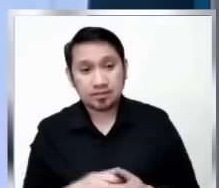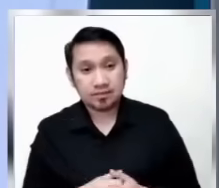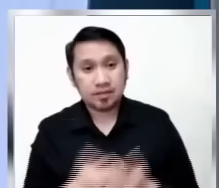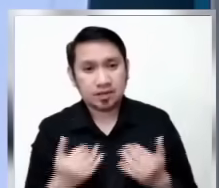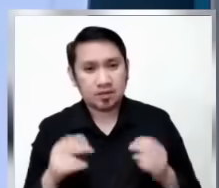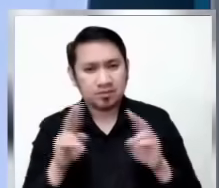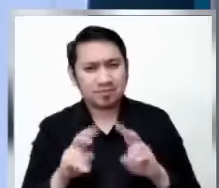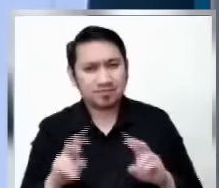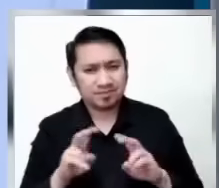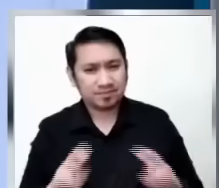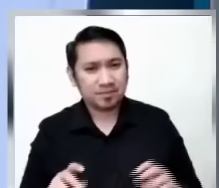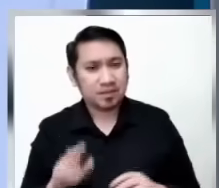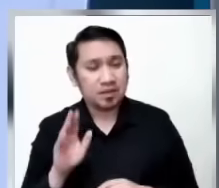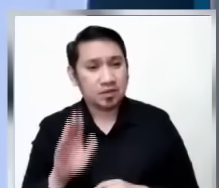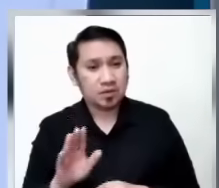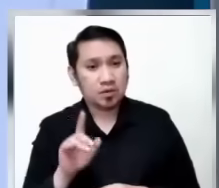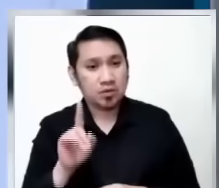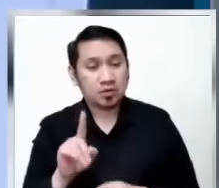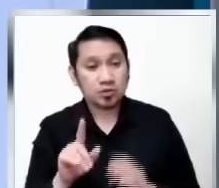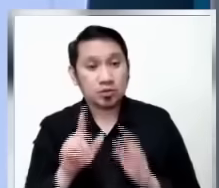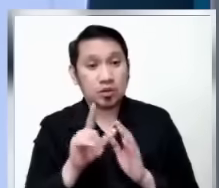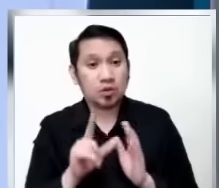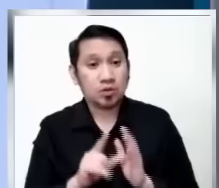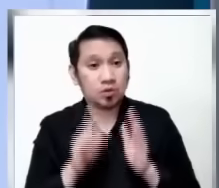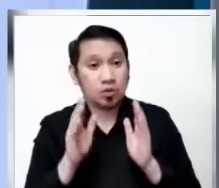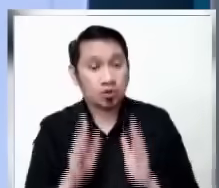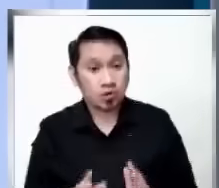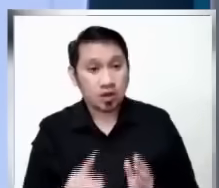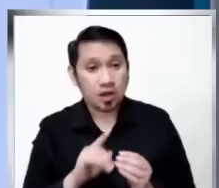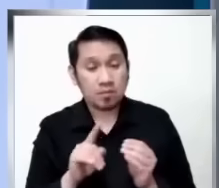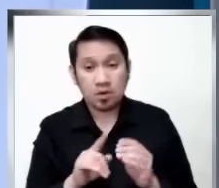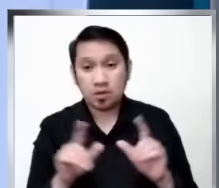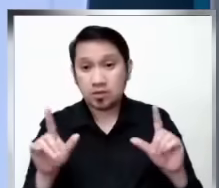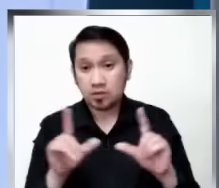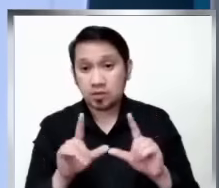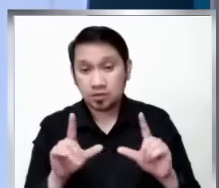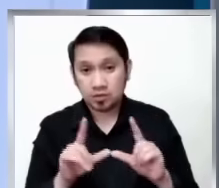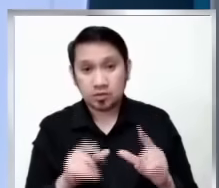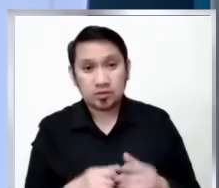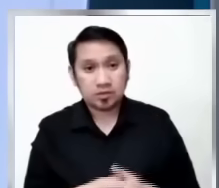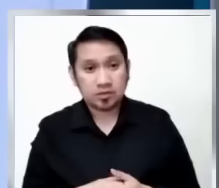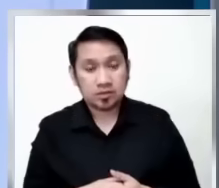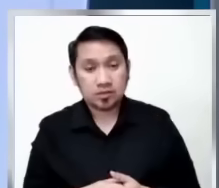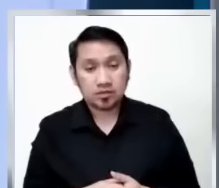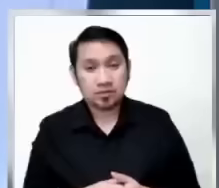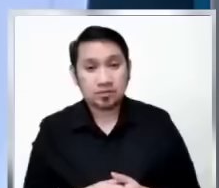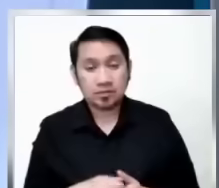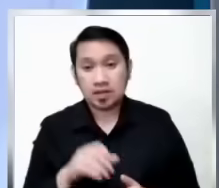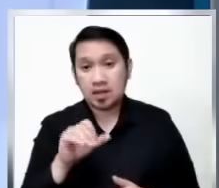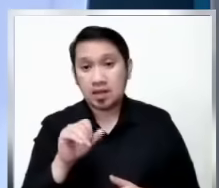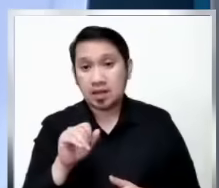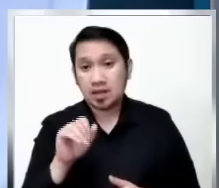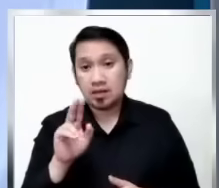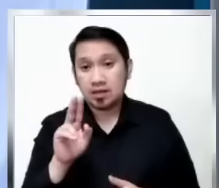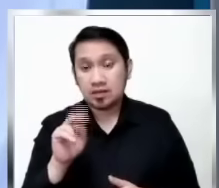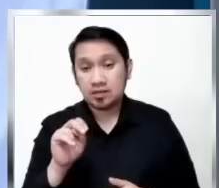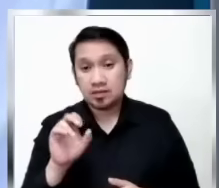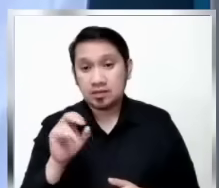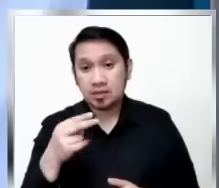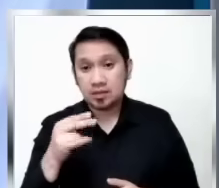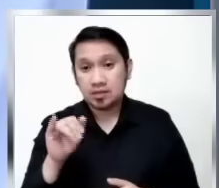Pinaiimbestigahan sa Kamara ng isang mambabatas ang prangkisa ng TV station na Sonshine Media Network International